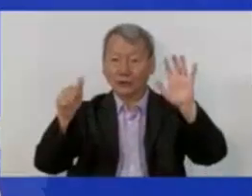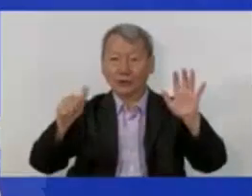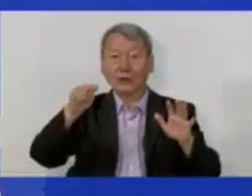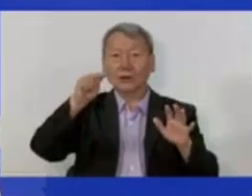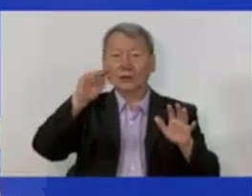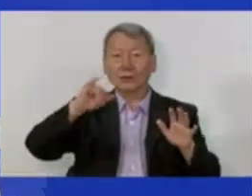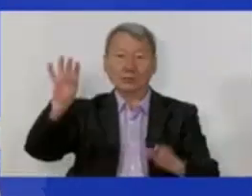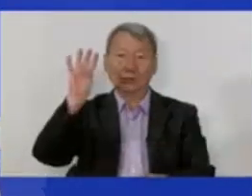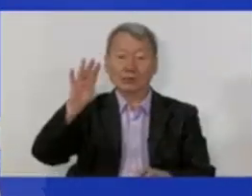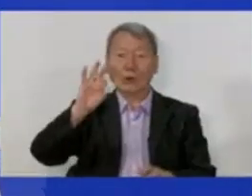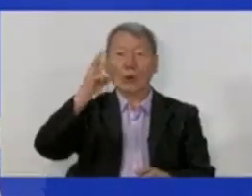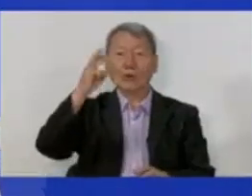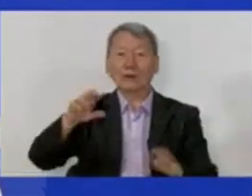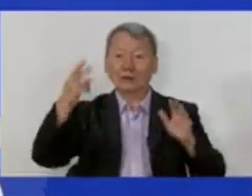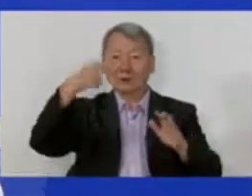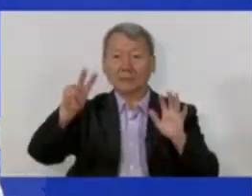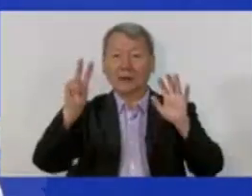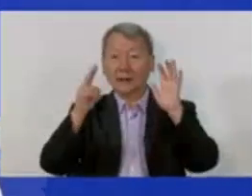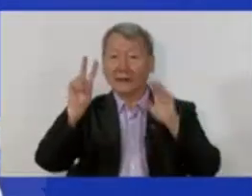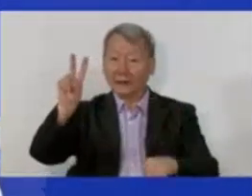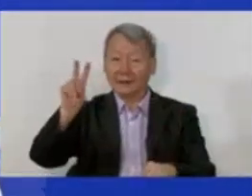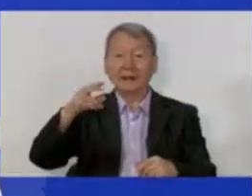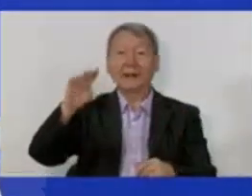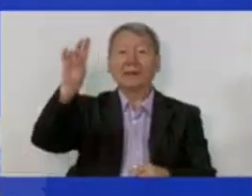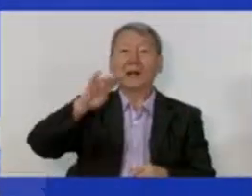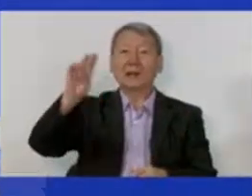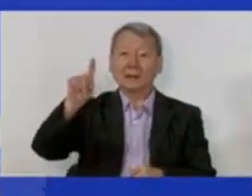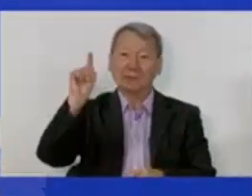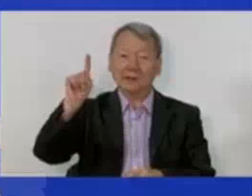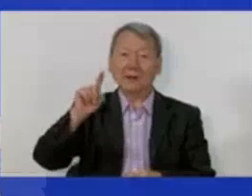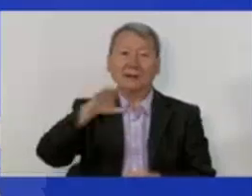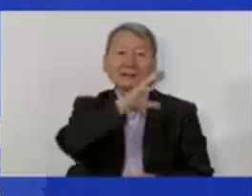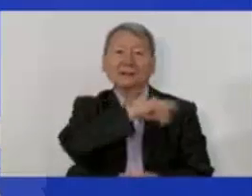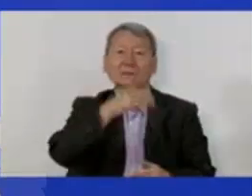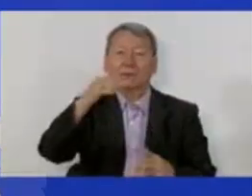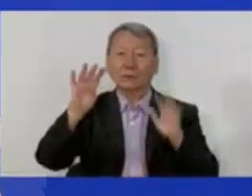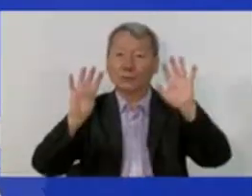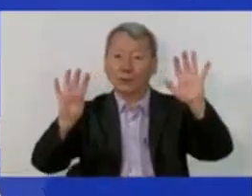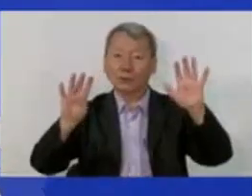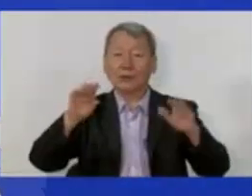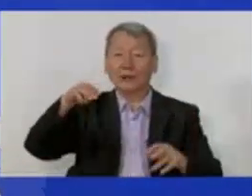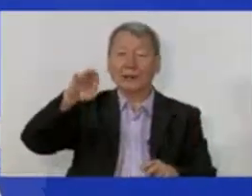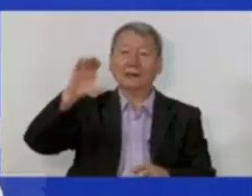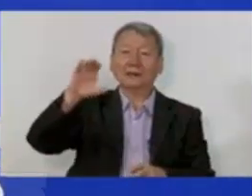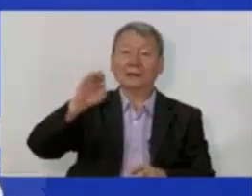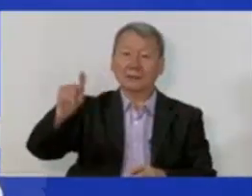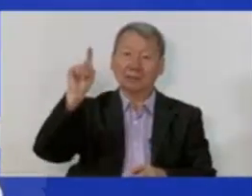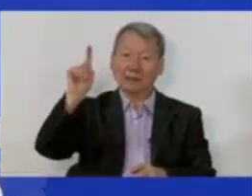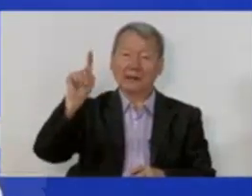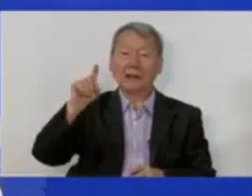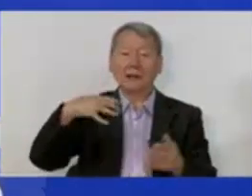Чүй облусунда 4, Ош шаарында 22, Нарын облусунда 1, Ысык Көл облусунда 9, Талас облусунда